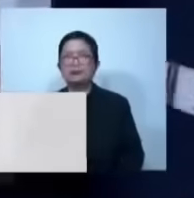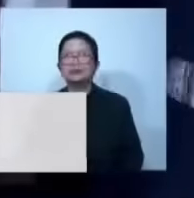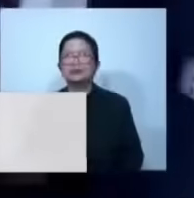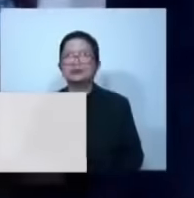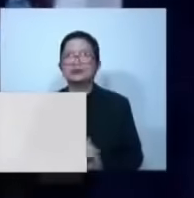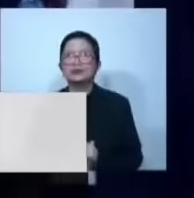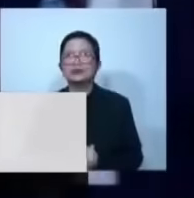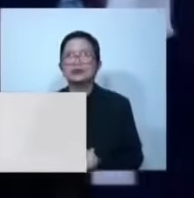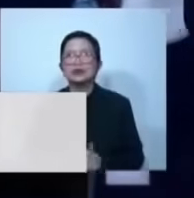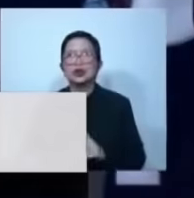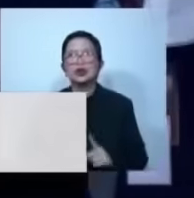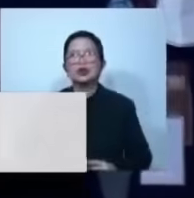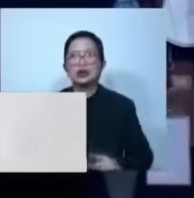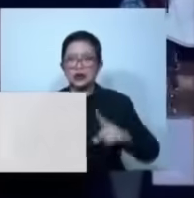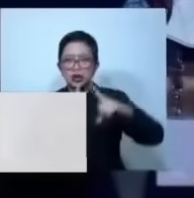2017-202